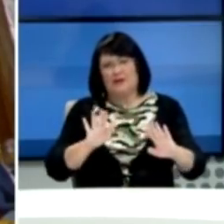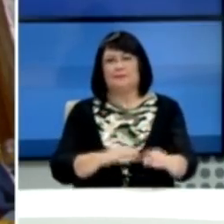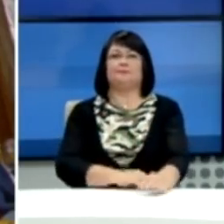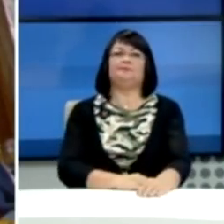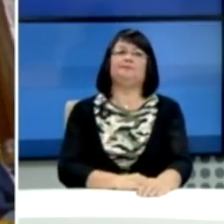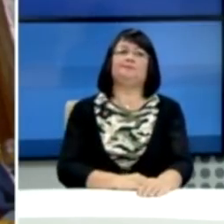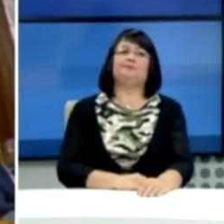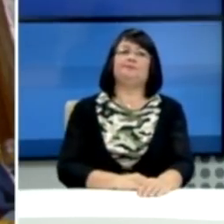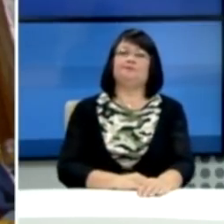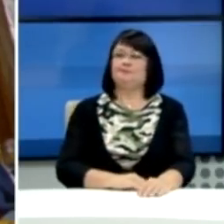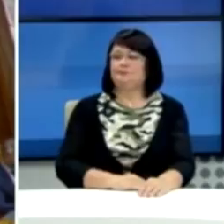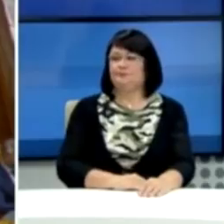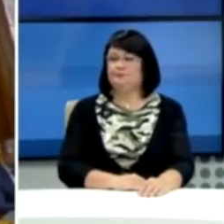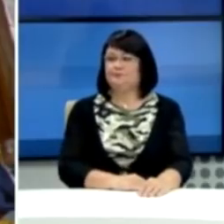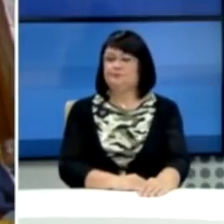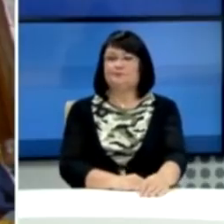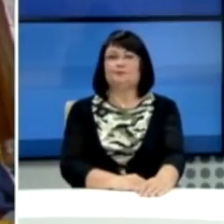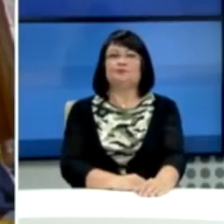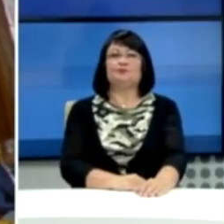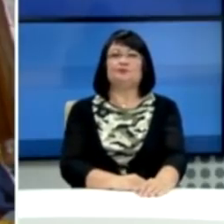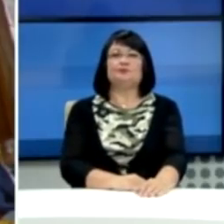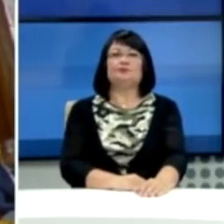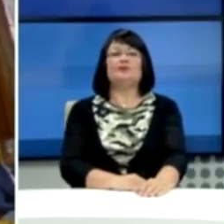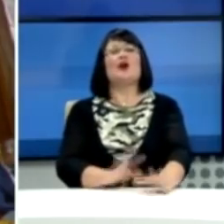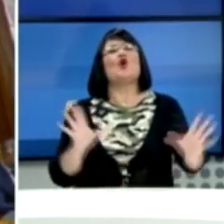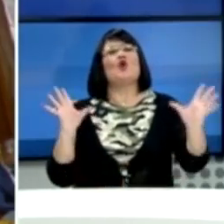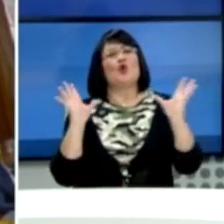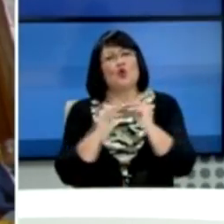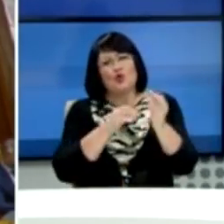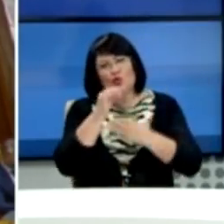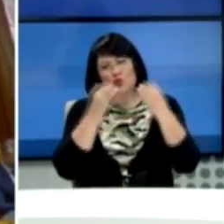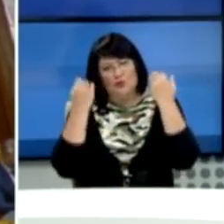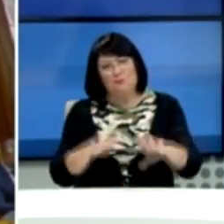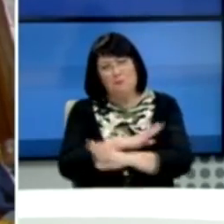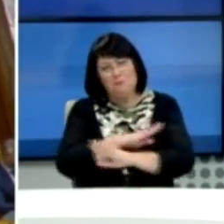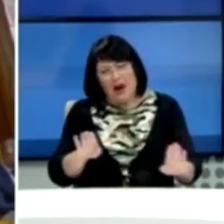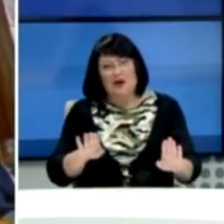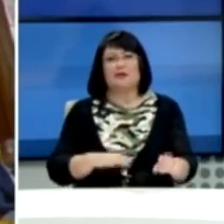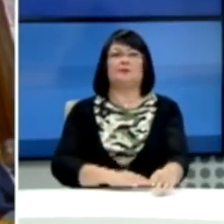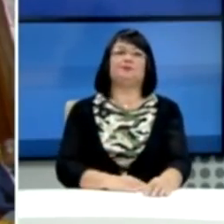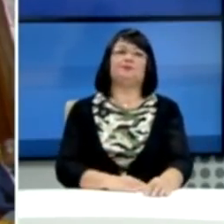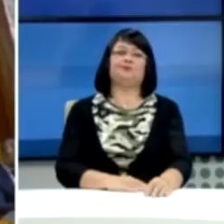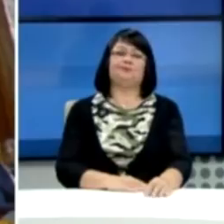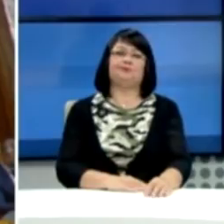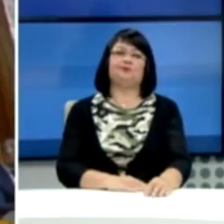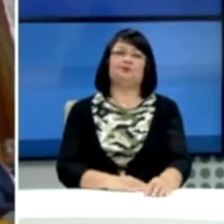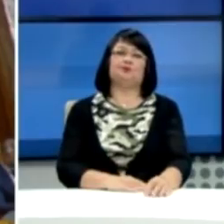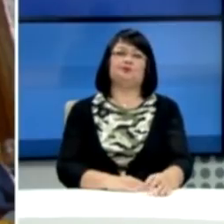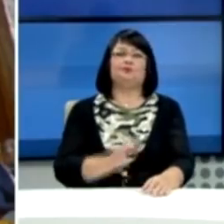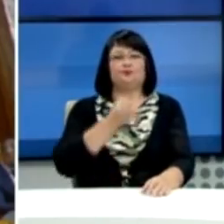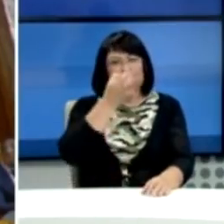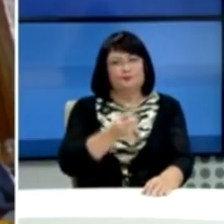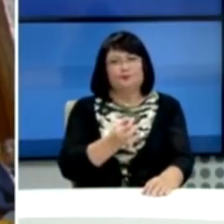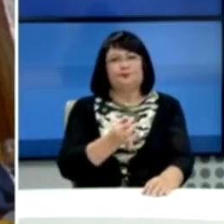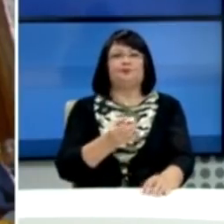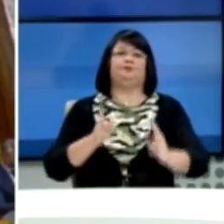Δεν θα κάνω όπως οι προηγούμενοι, δηλαδή, που αφήνουν μερικά για μετά. Θα τα πω όλα όσα έχω να πω τώρα. Έλεγα, λοιπόν, ότι